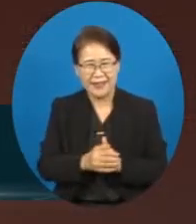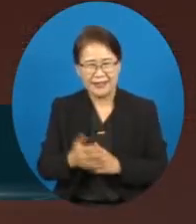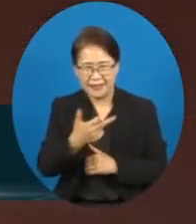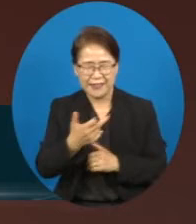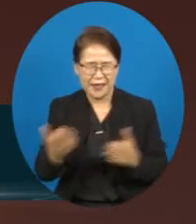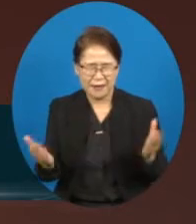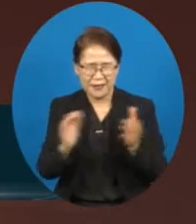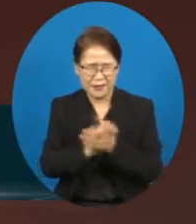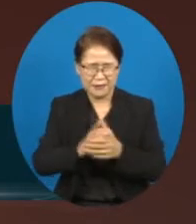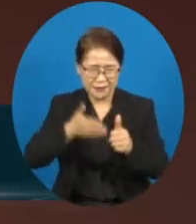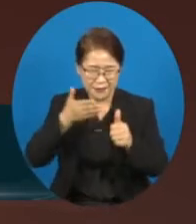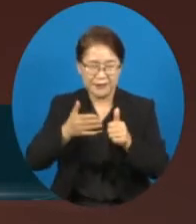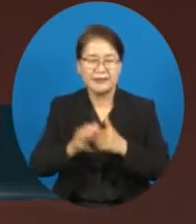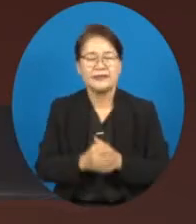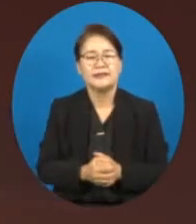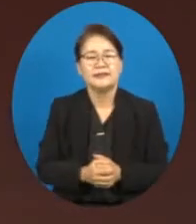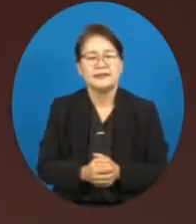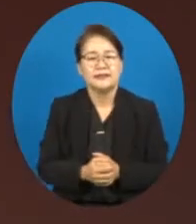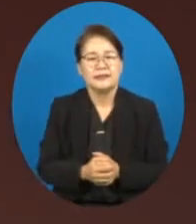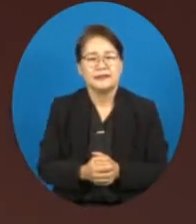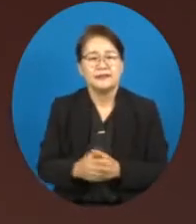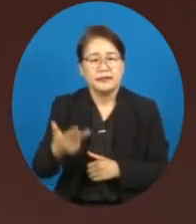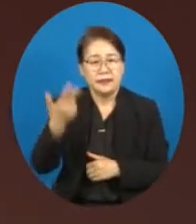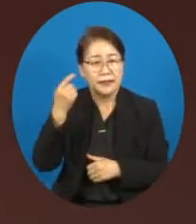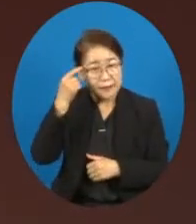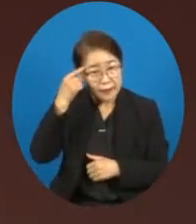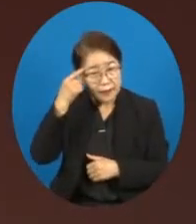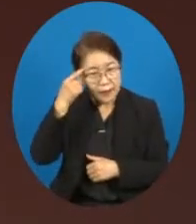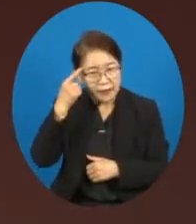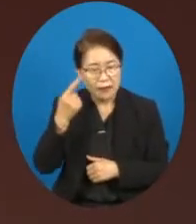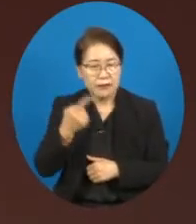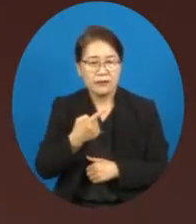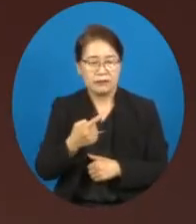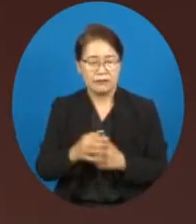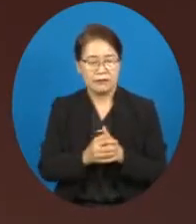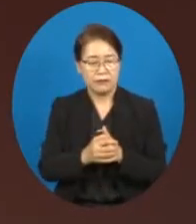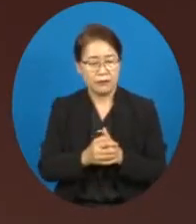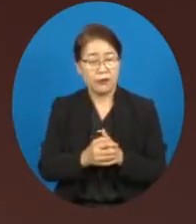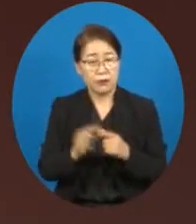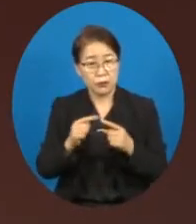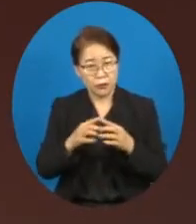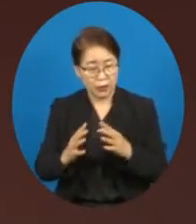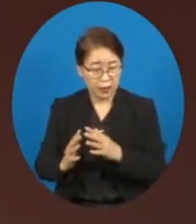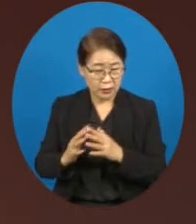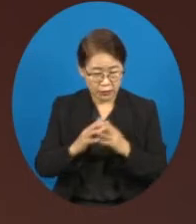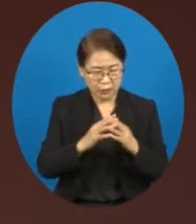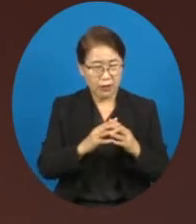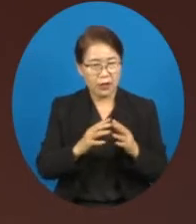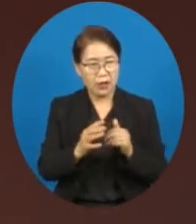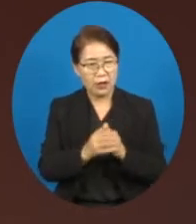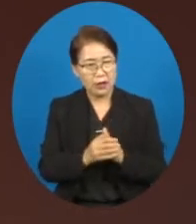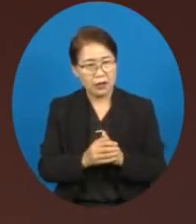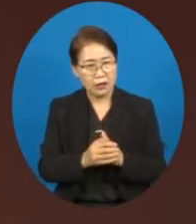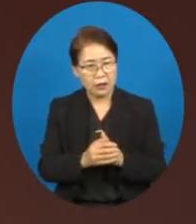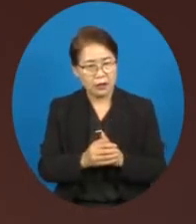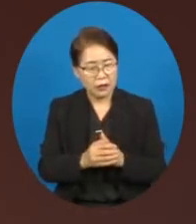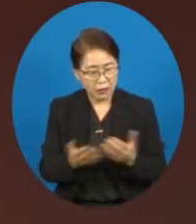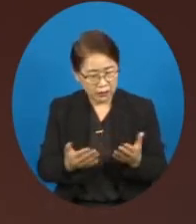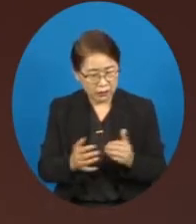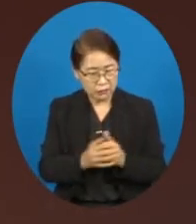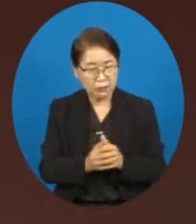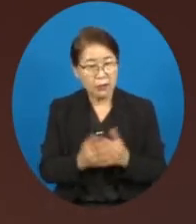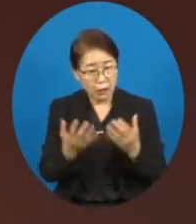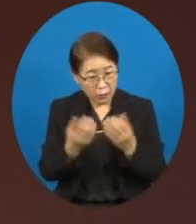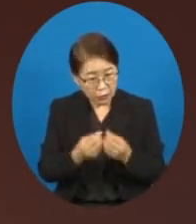할까요? 자, 우리가 지난 시간에 생각했던 것처럼 성전 건축은요, 계란으로 바위를 치는 것과 같은 꿈만